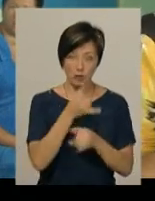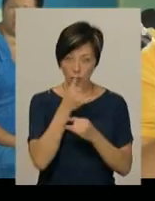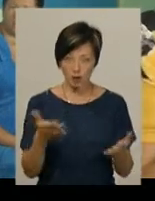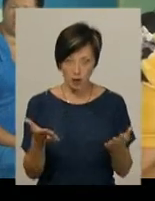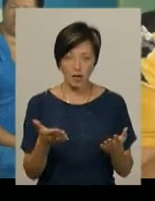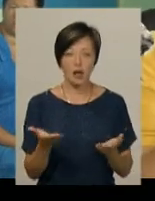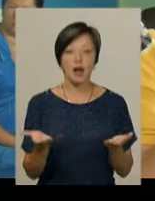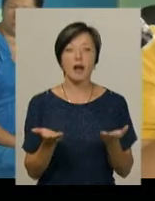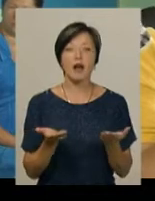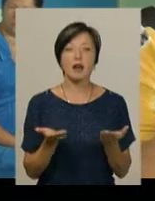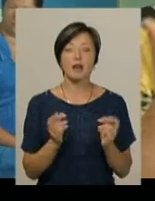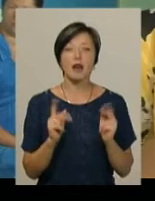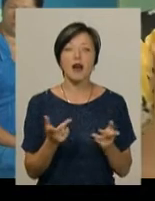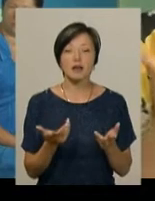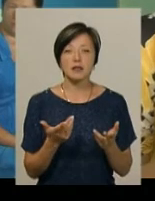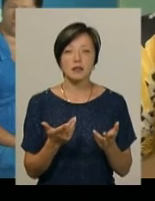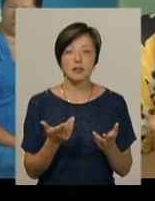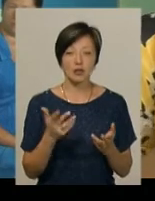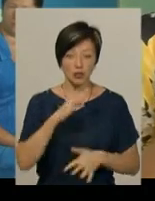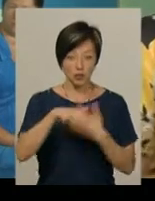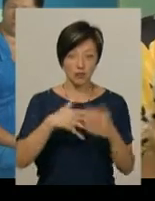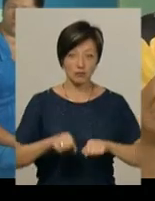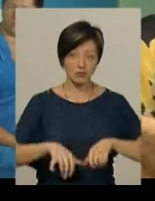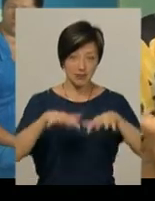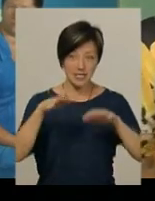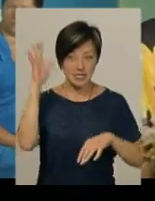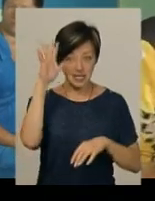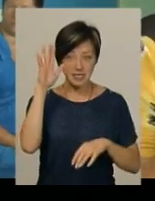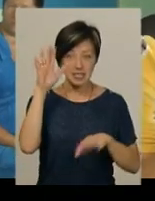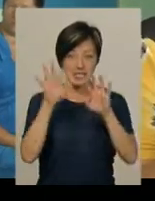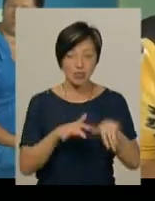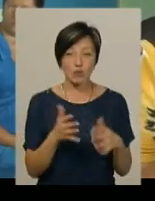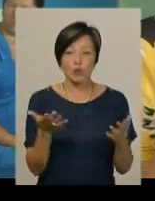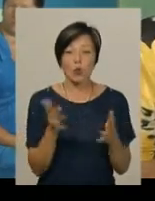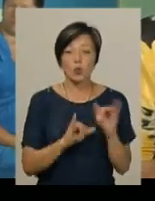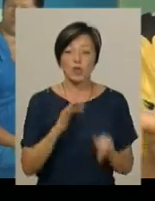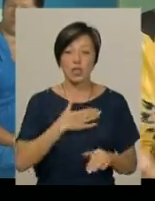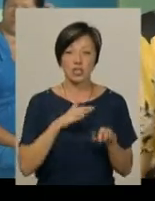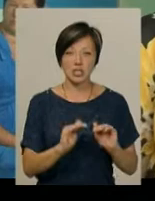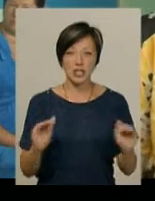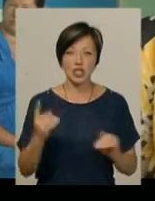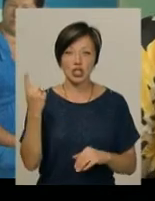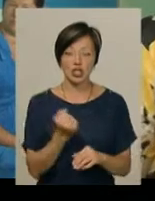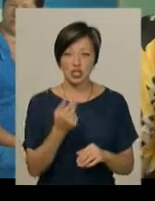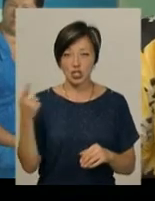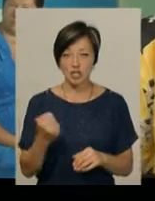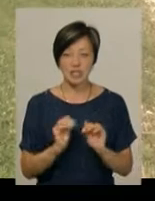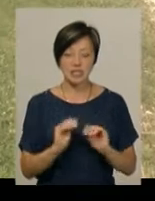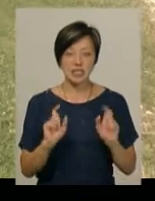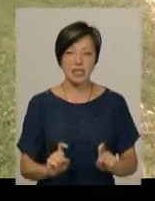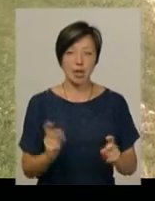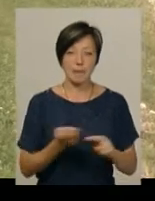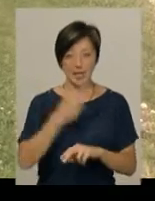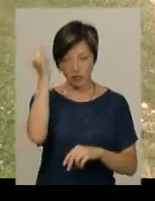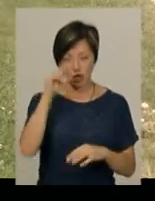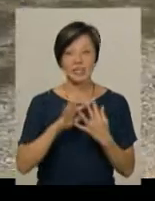може. То який, я ж кажу, як задує в зимі, чи ледом зіляє, де наші діти будуть тиждень сиділи без навчання?